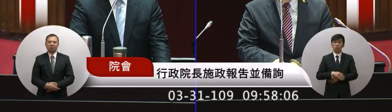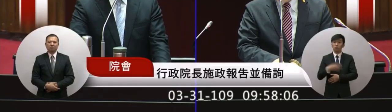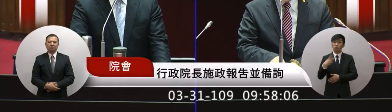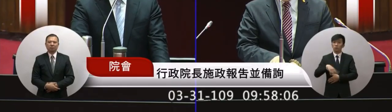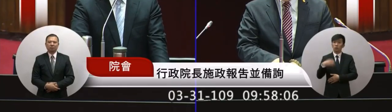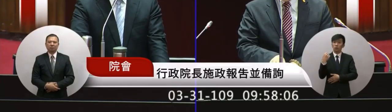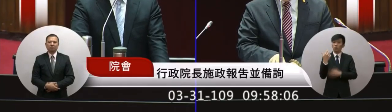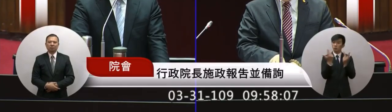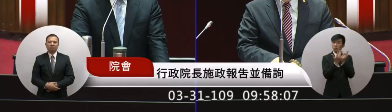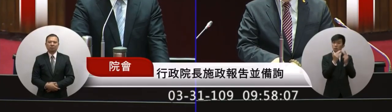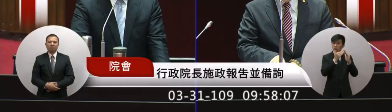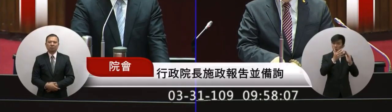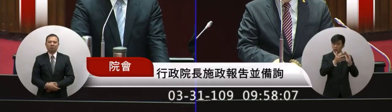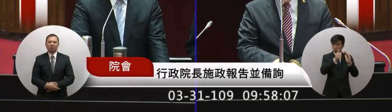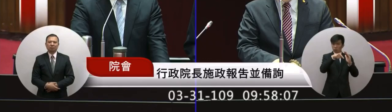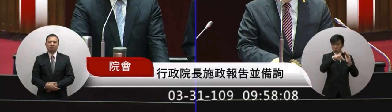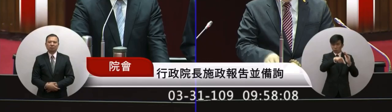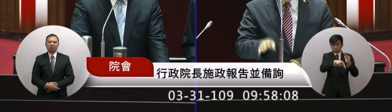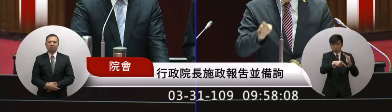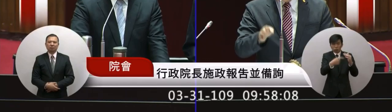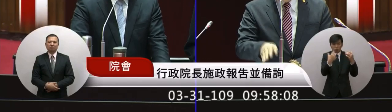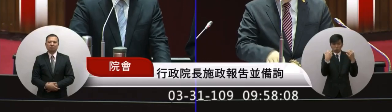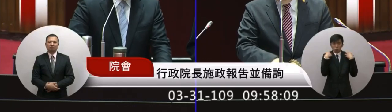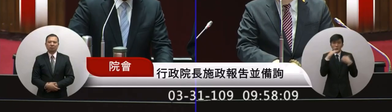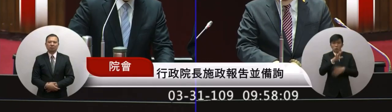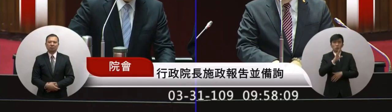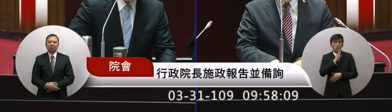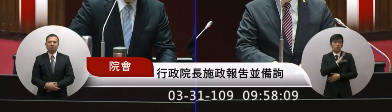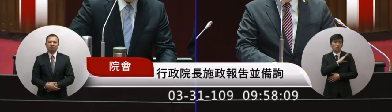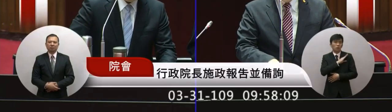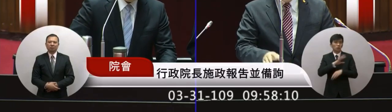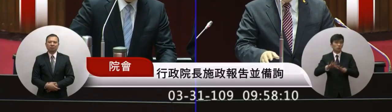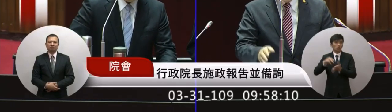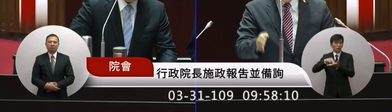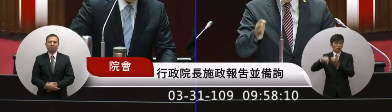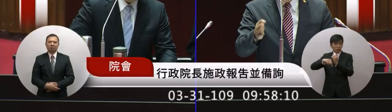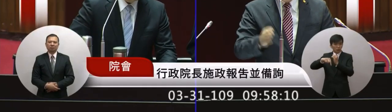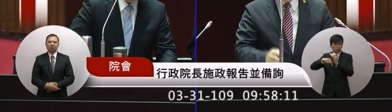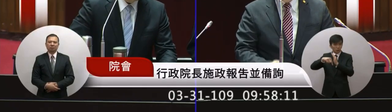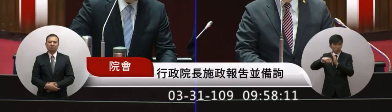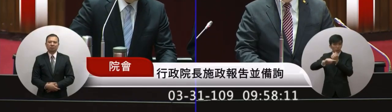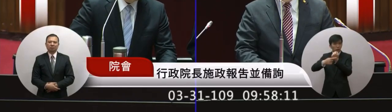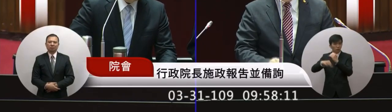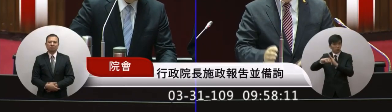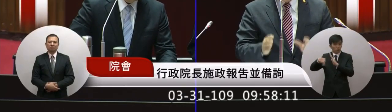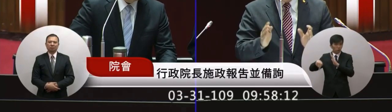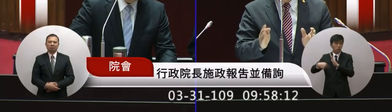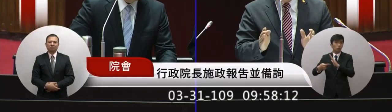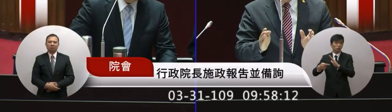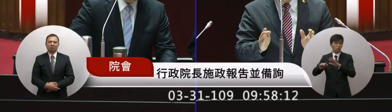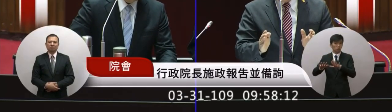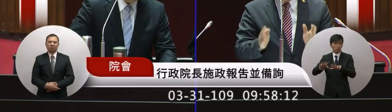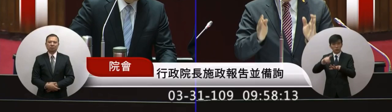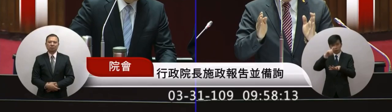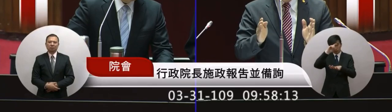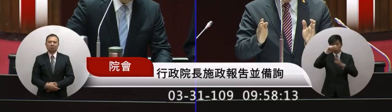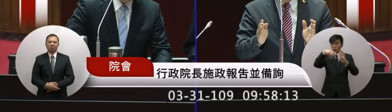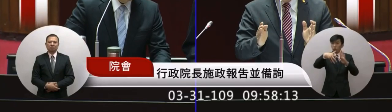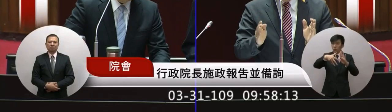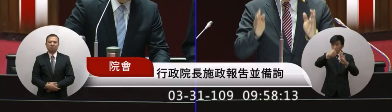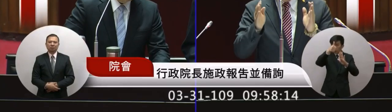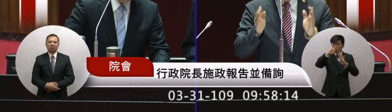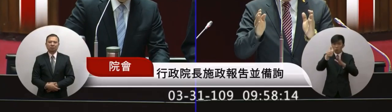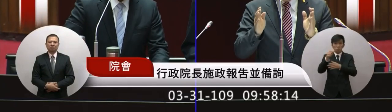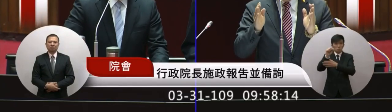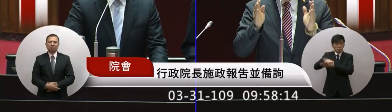市长他当然也扮演了一定的角色，因为今天我们在立法院，所以我们希望院长是不是可以针对这个部分做一个承